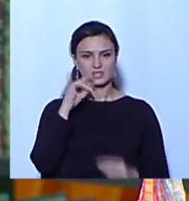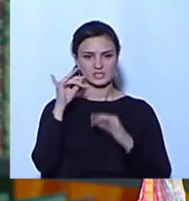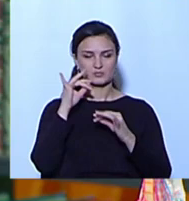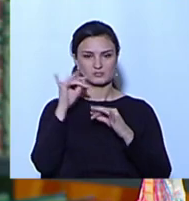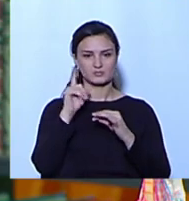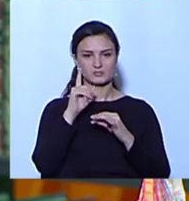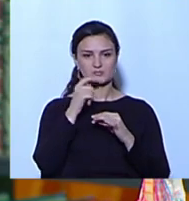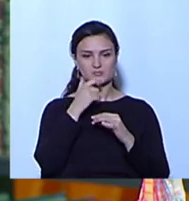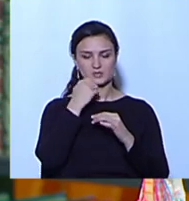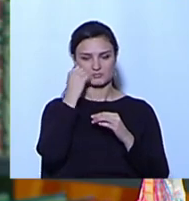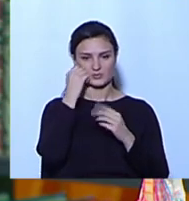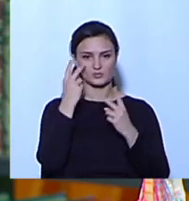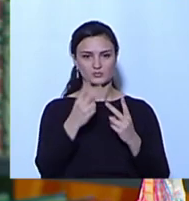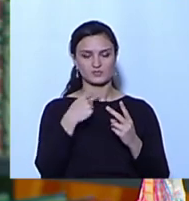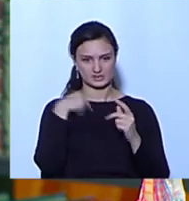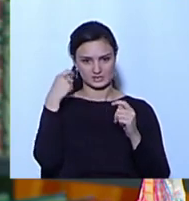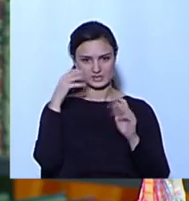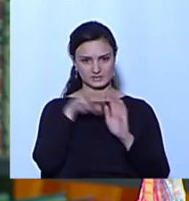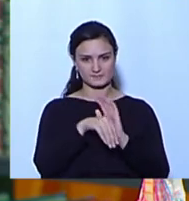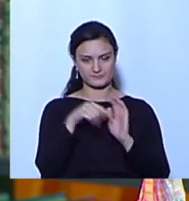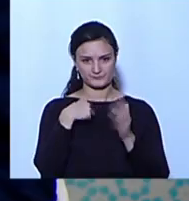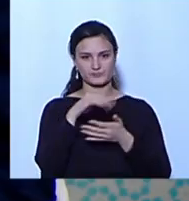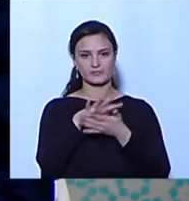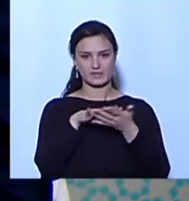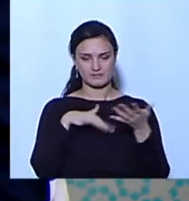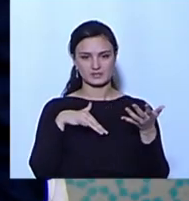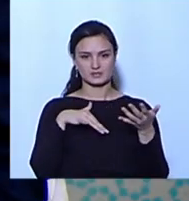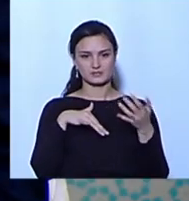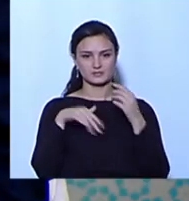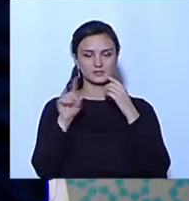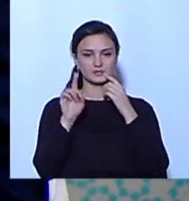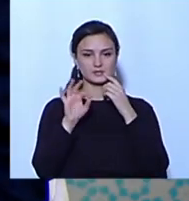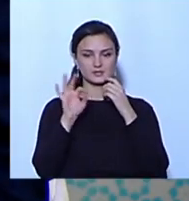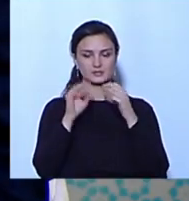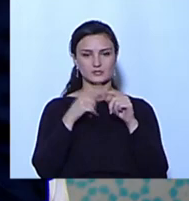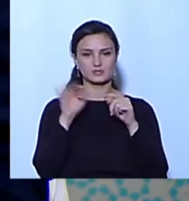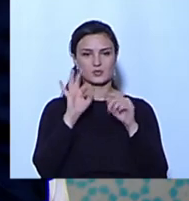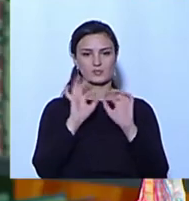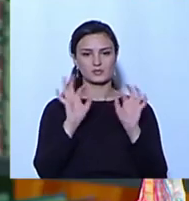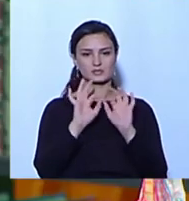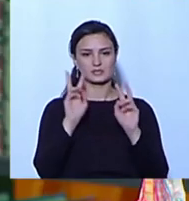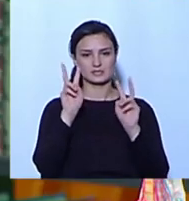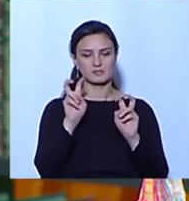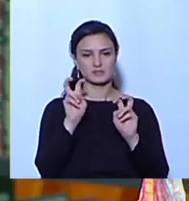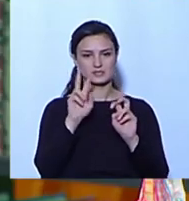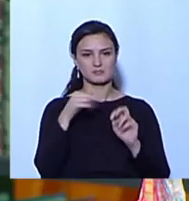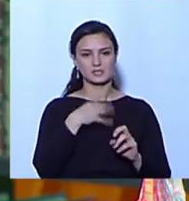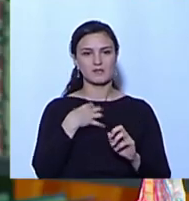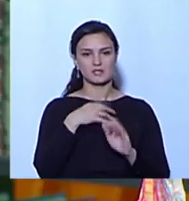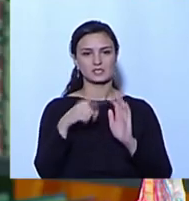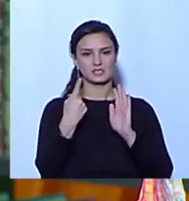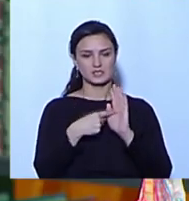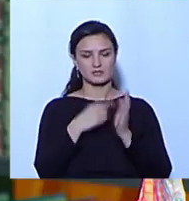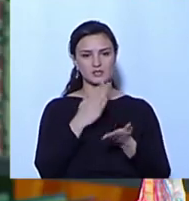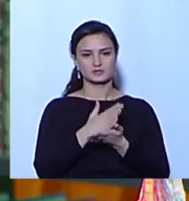რომ უყურებთ ჩვენს გადაცემას. ჩვენ გავაგრძელებთ რასაკვირველია საუბარს თემაზე და მთავარი კითხვა,